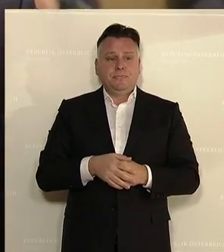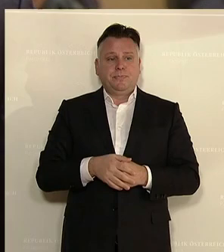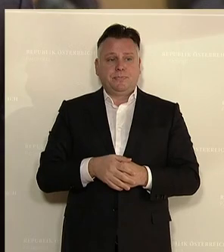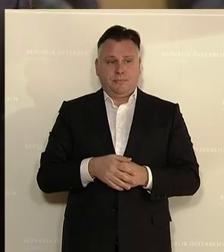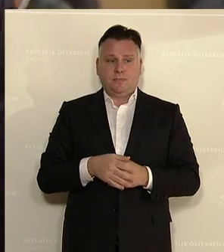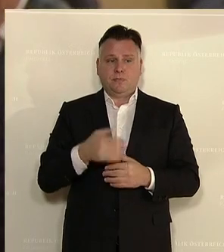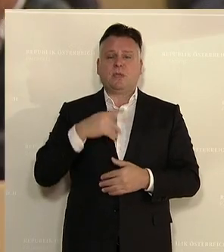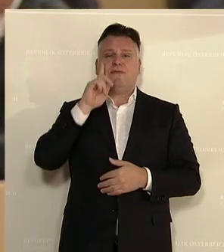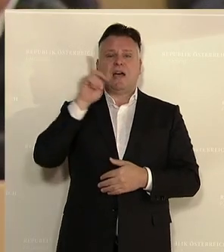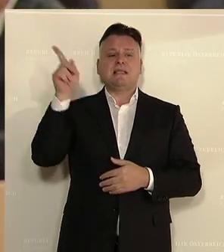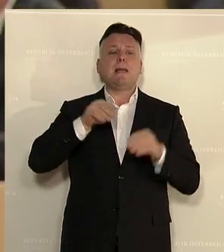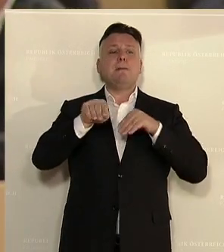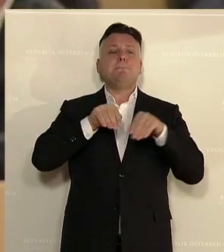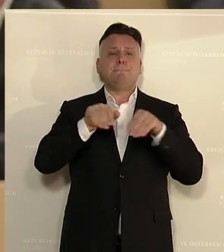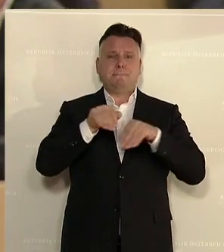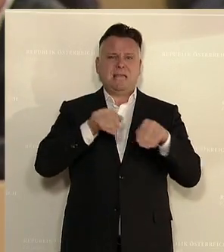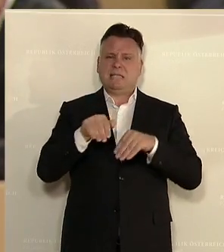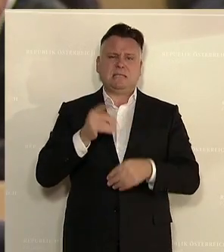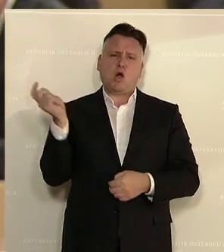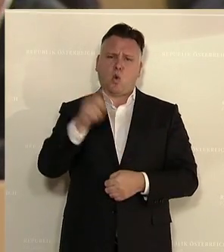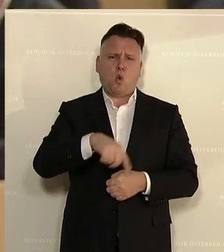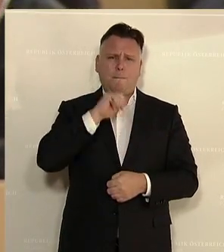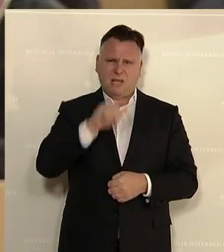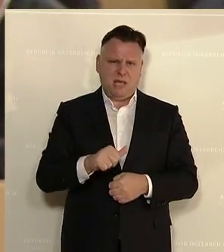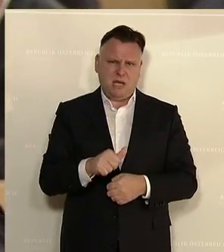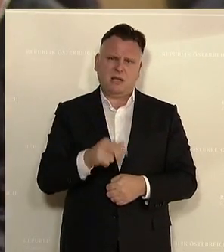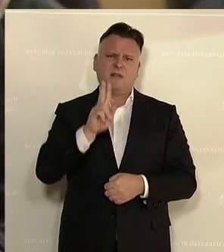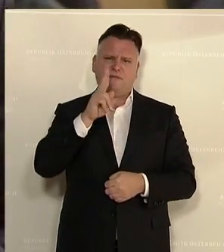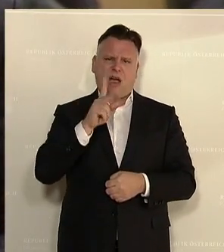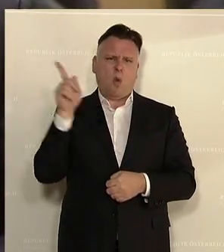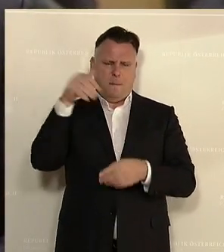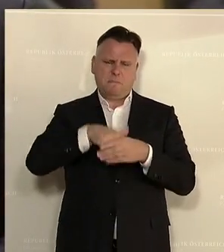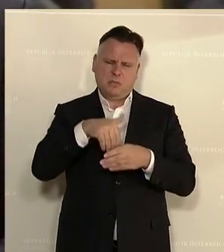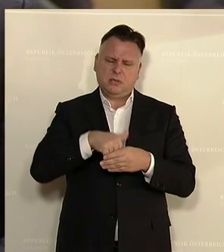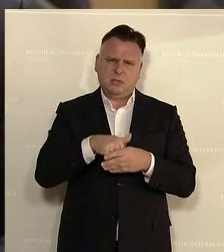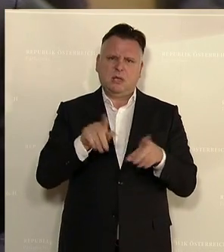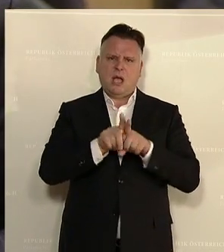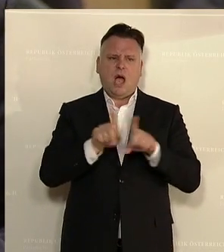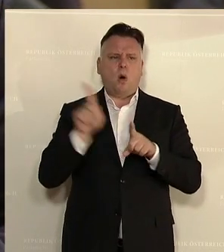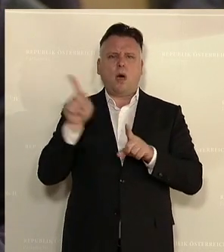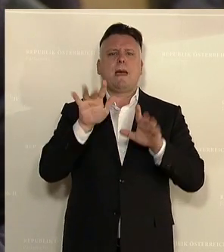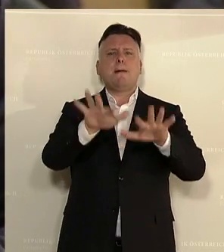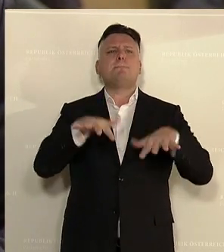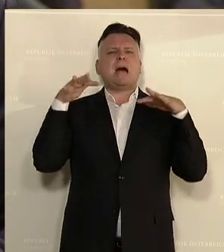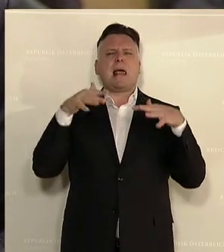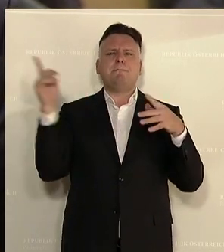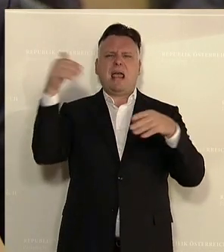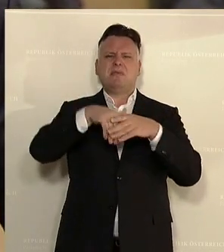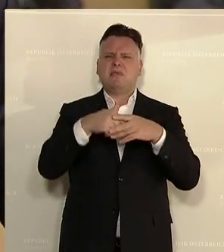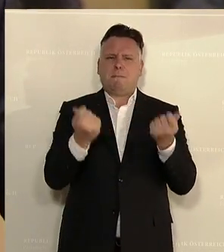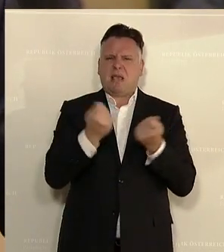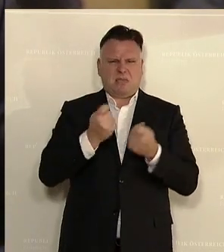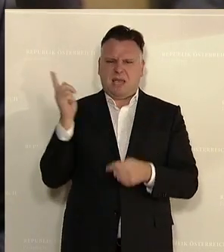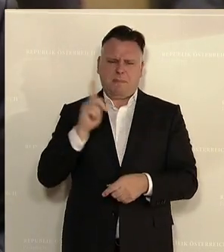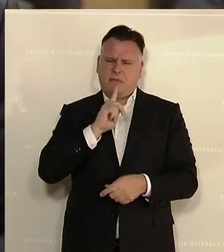Ich weiß schon, warum die Frau Minister vielleicht hin und wieder nicht kommt, weil sie ohnehin am wenigsten zum parlamentarischen Betrieb beiträgt. Einfach